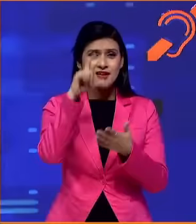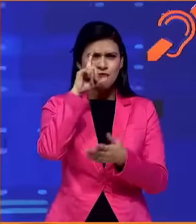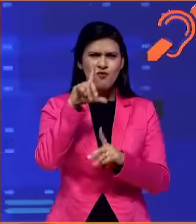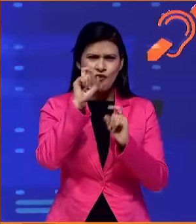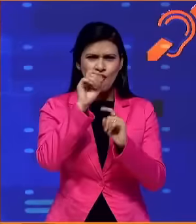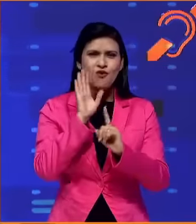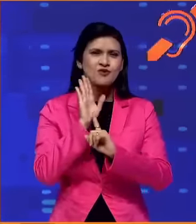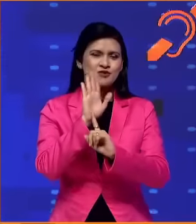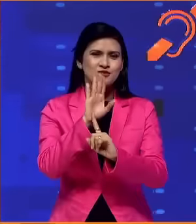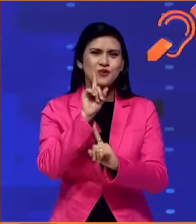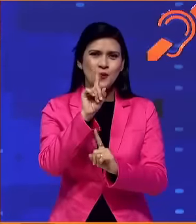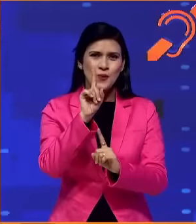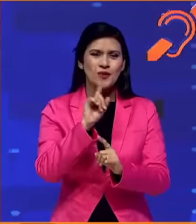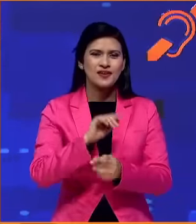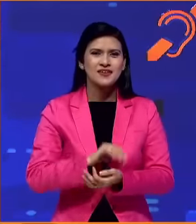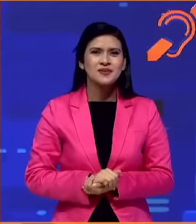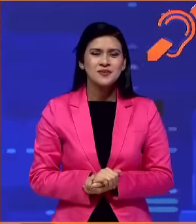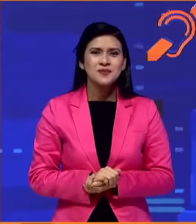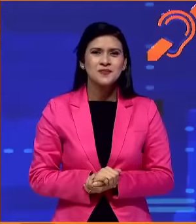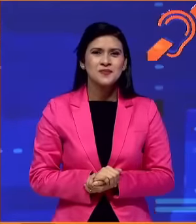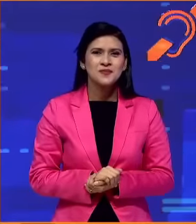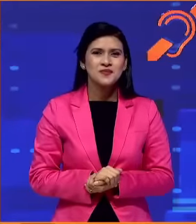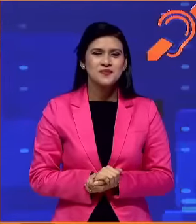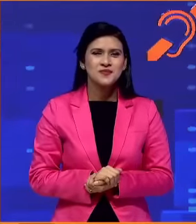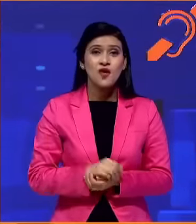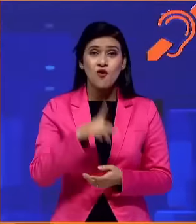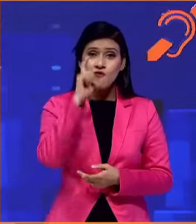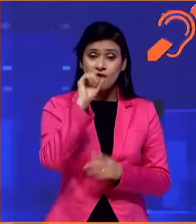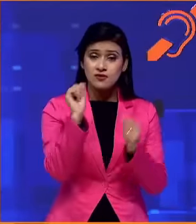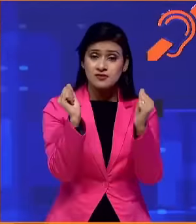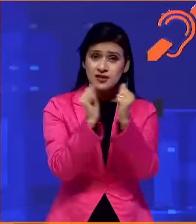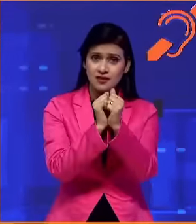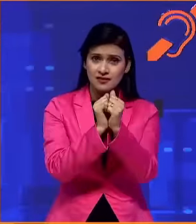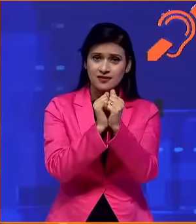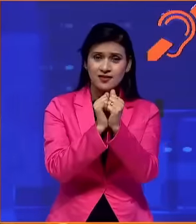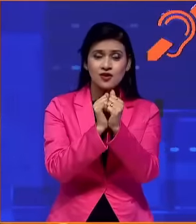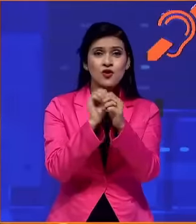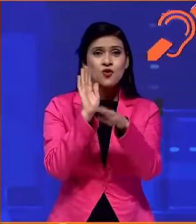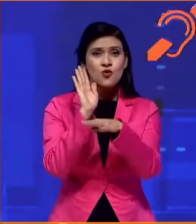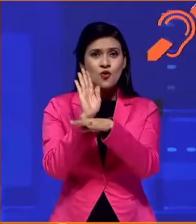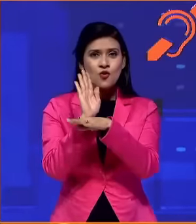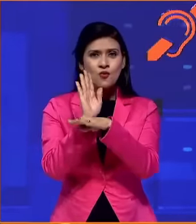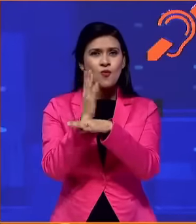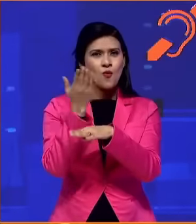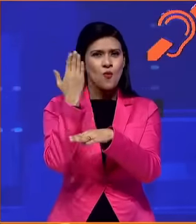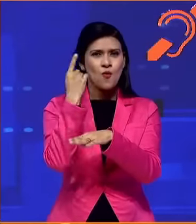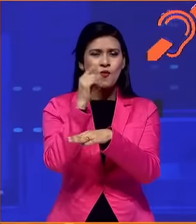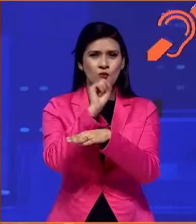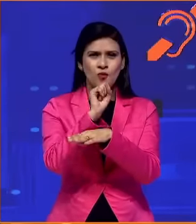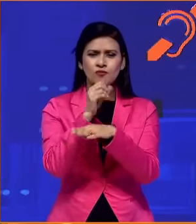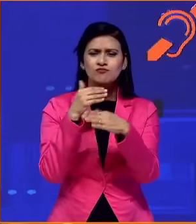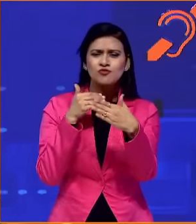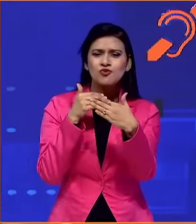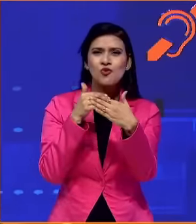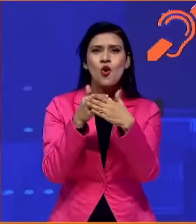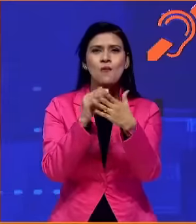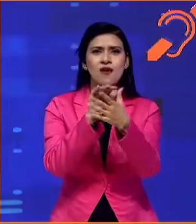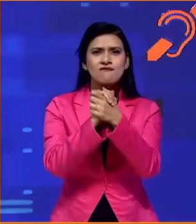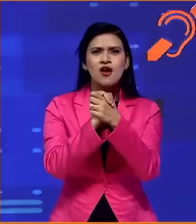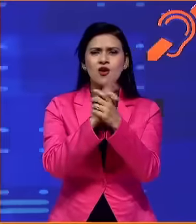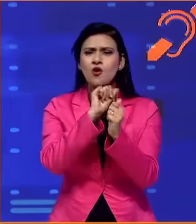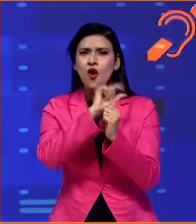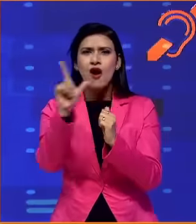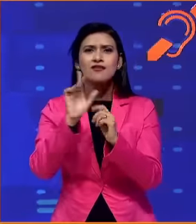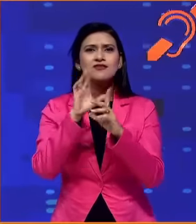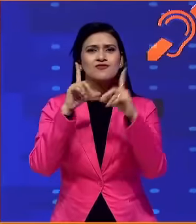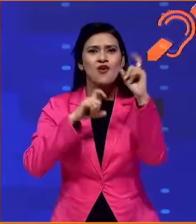दिखानाचाहताहूँ। आपइसतस्वीरमेंहैं।एकसमयथाजब कांग्रेसपार्टीमेंआपकेबहुतकरीबीदोस्तथे।वेसबवहींहैं।